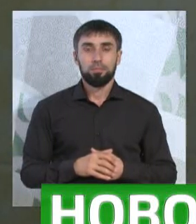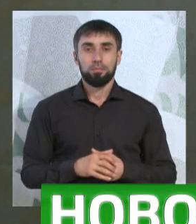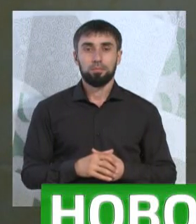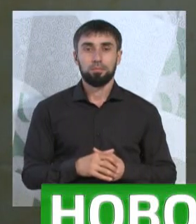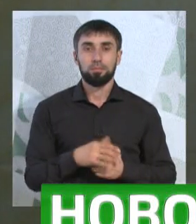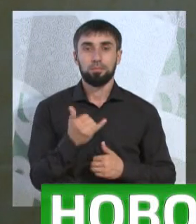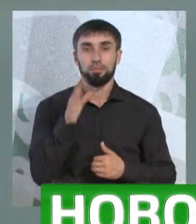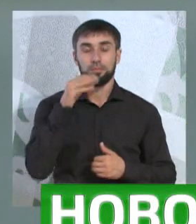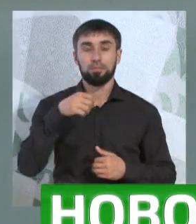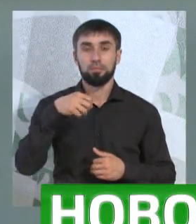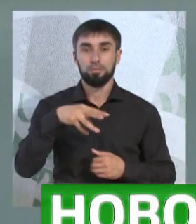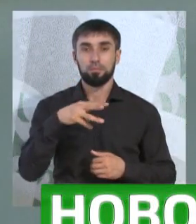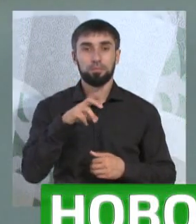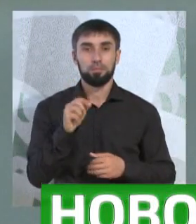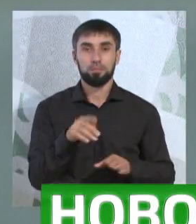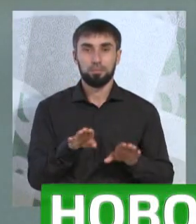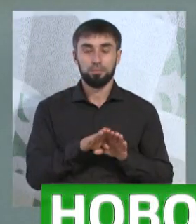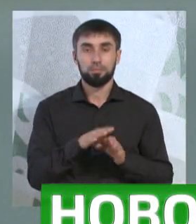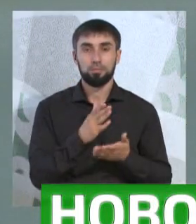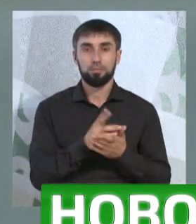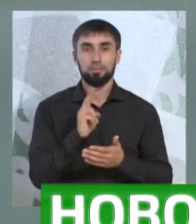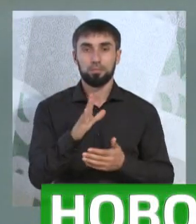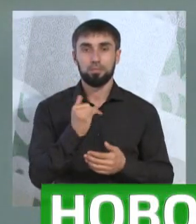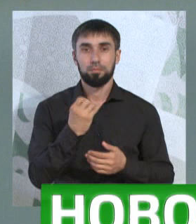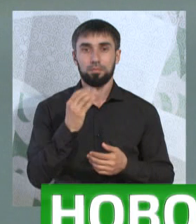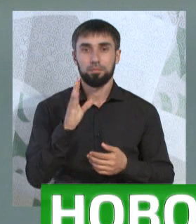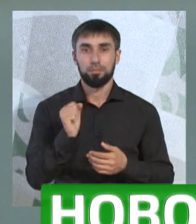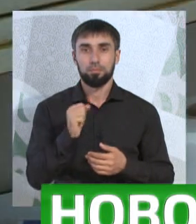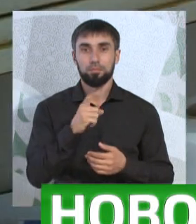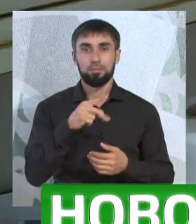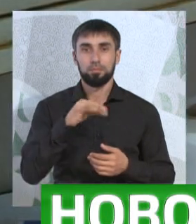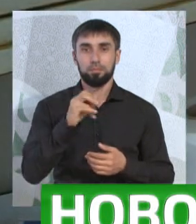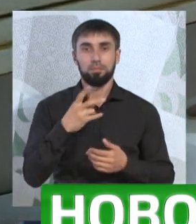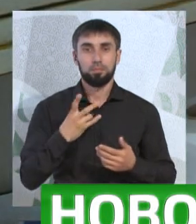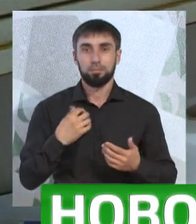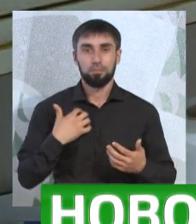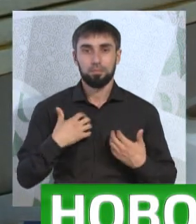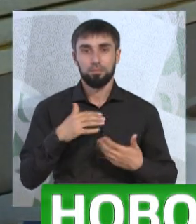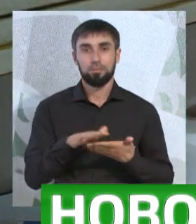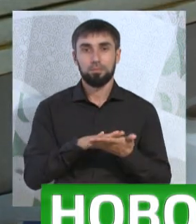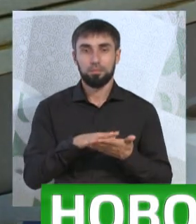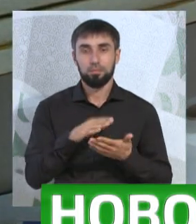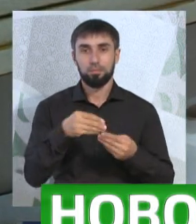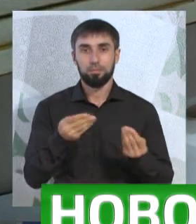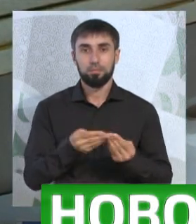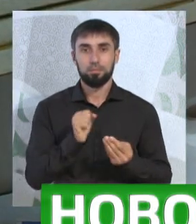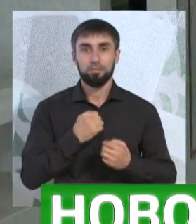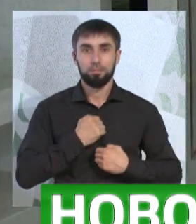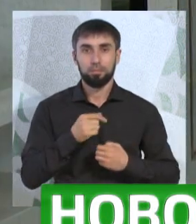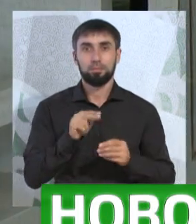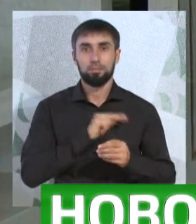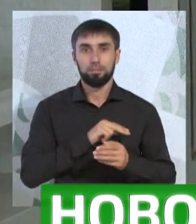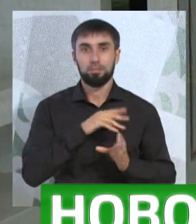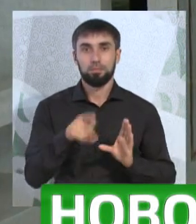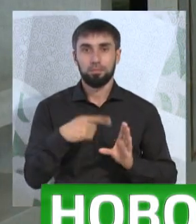Непрерывным потоком вода наконец-то льется и здесь, в квартире Аушевых. Залина неторопливо моет посуду на кухне, а в ванной работает стиральная